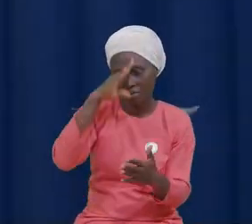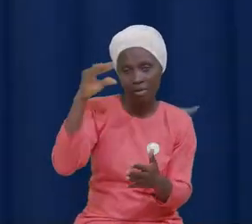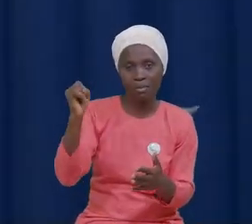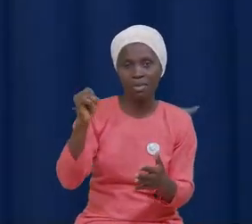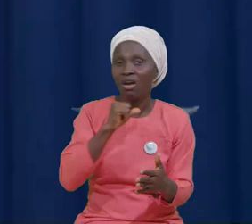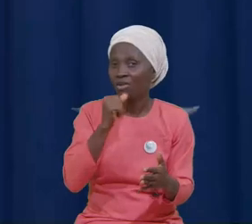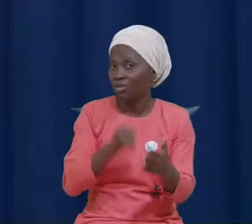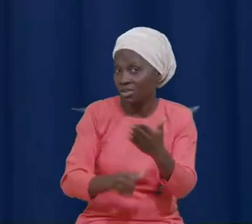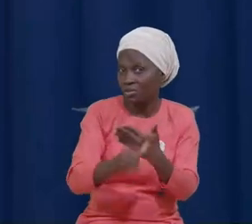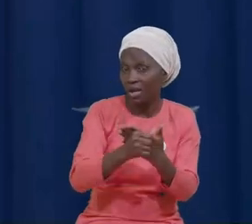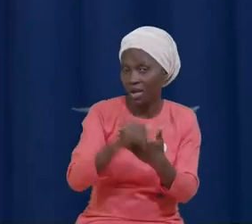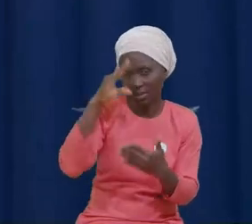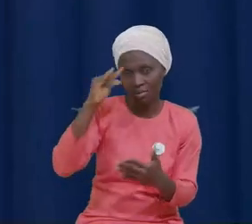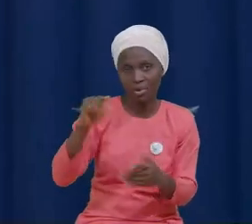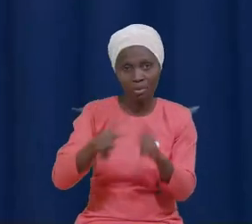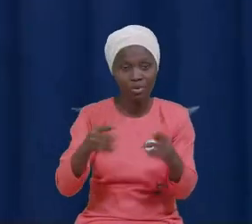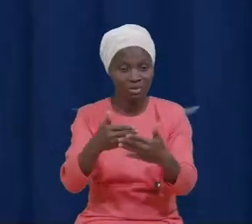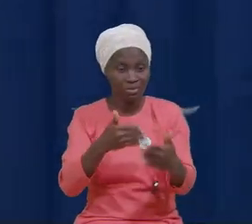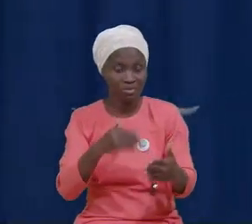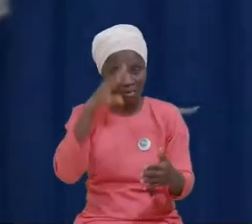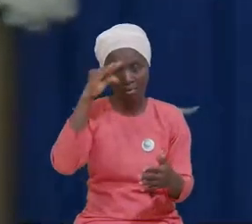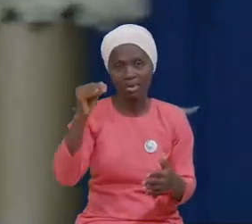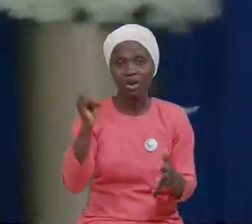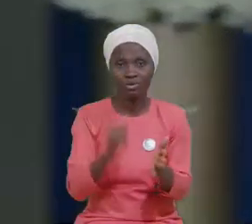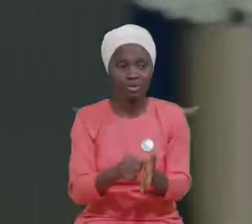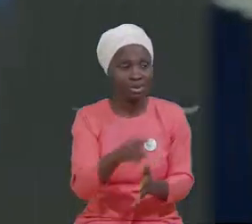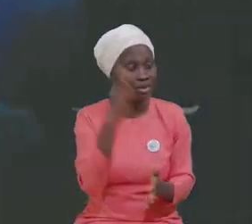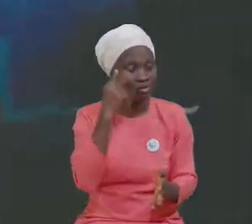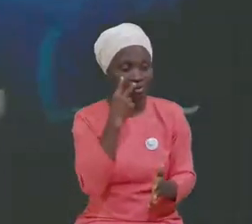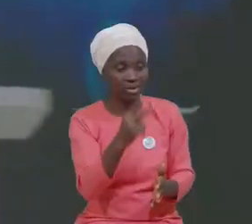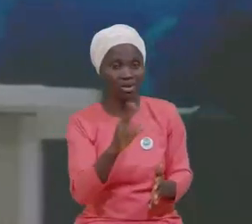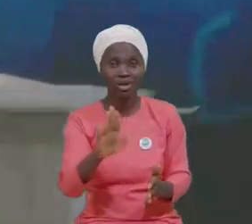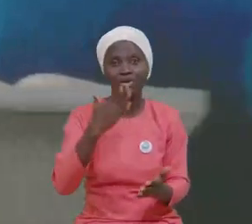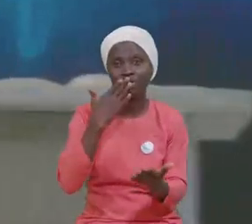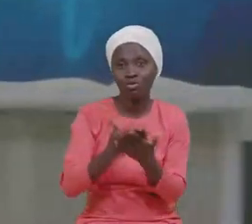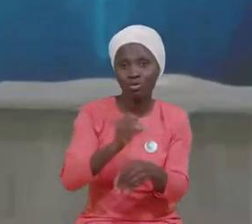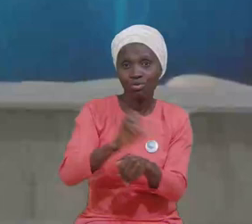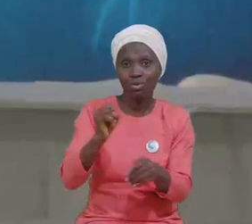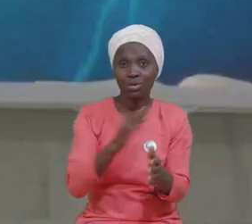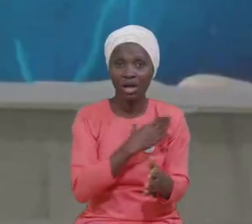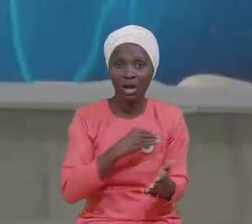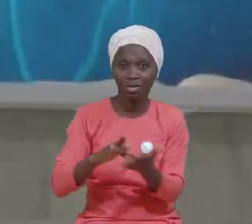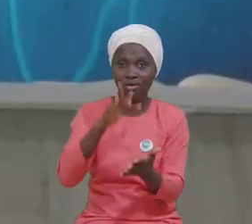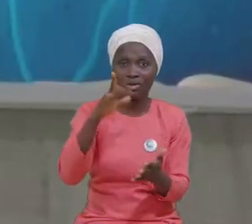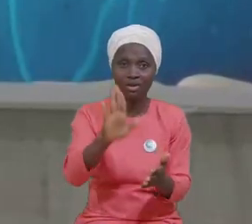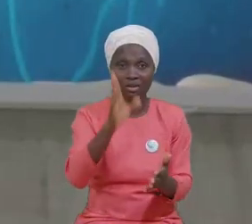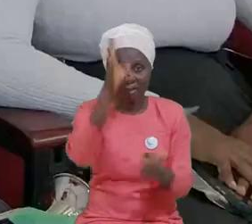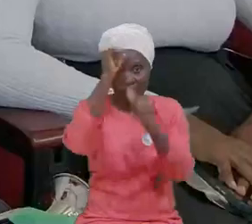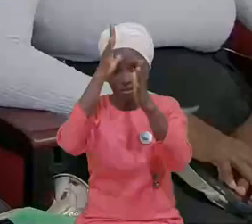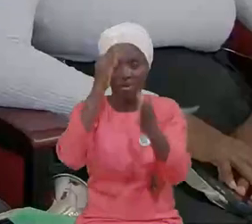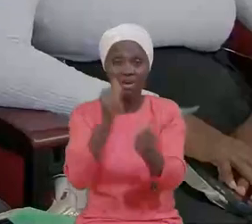les hommes, afin qu'ils voient vos bonnes œuvres et qu'ils glorifient votre Père qui est dans les